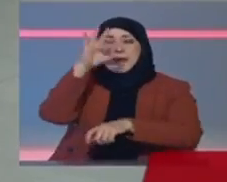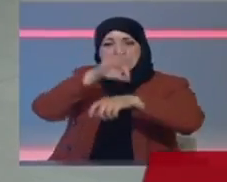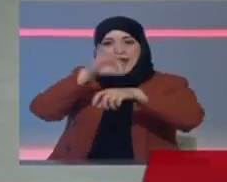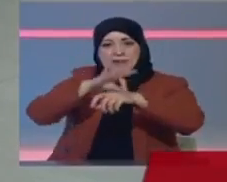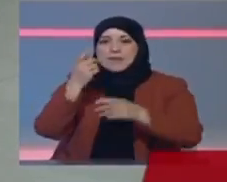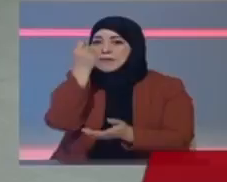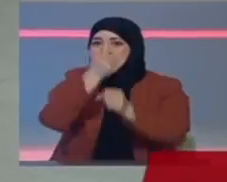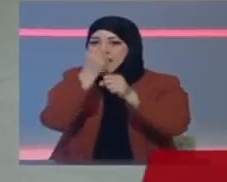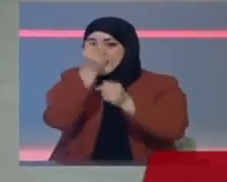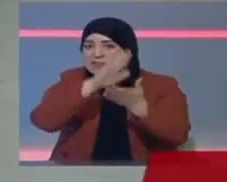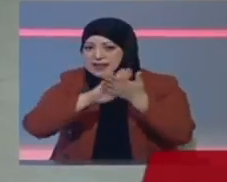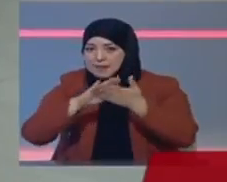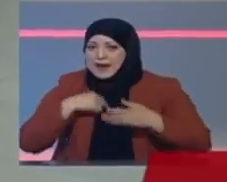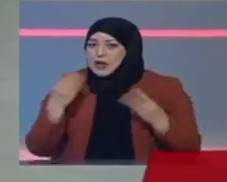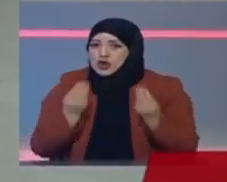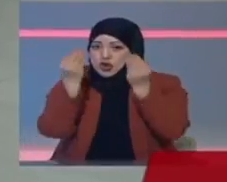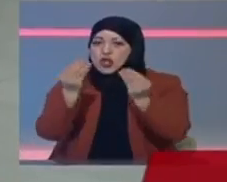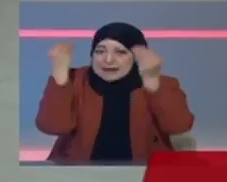من اجل تكوين